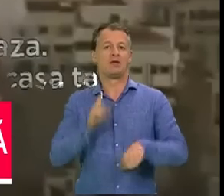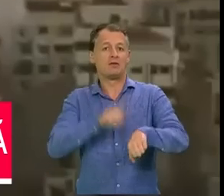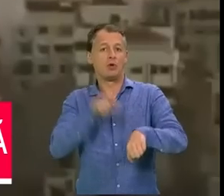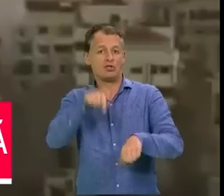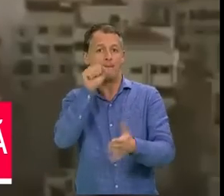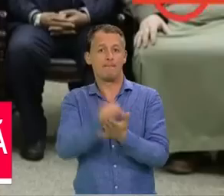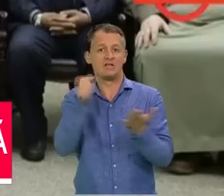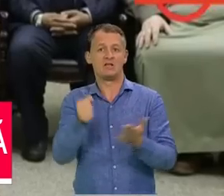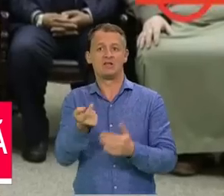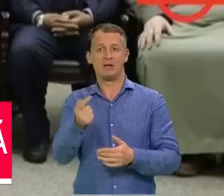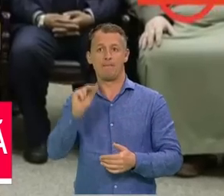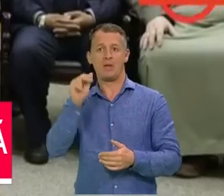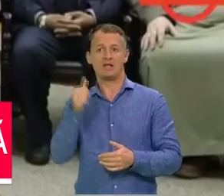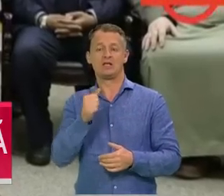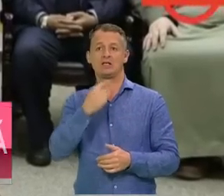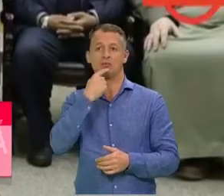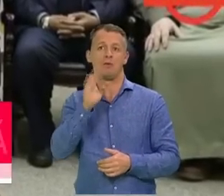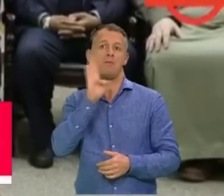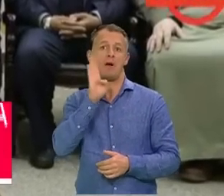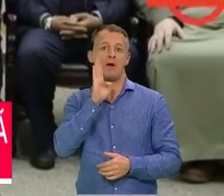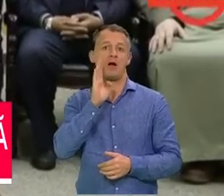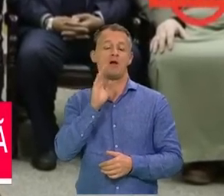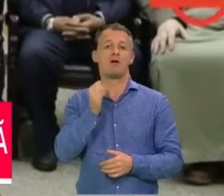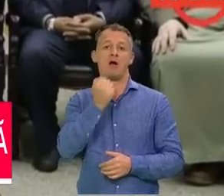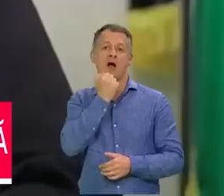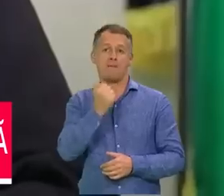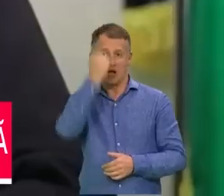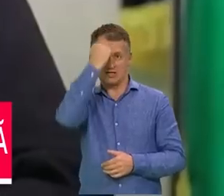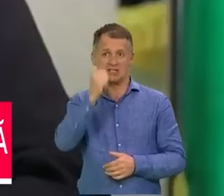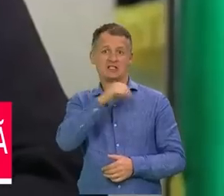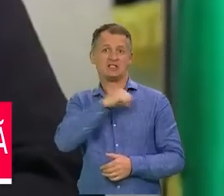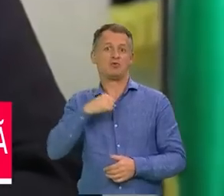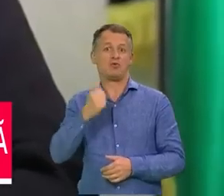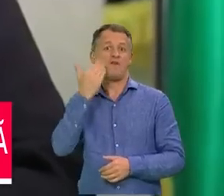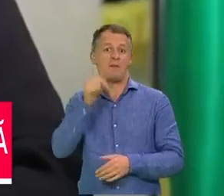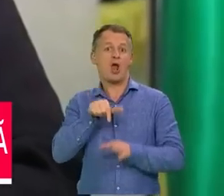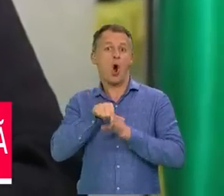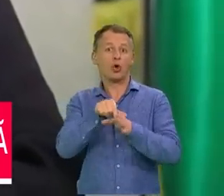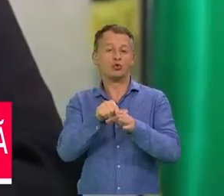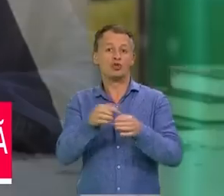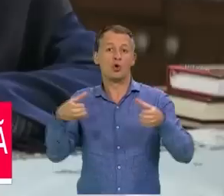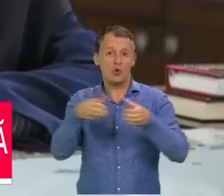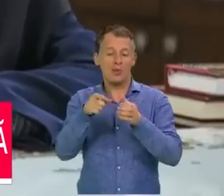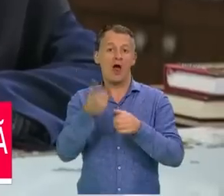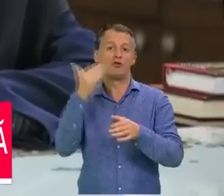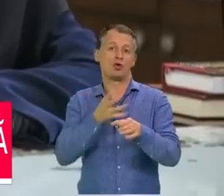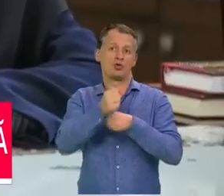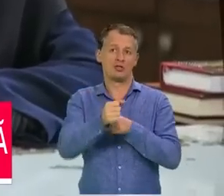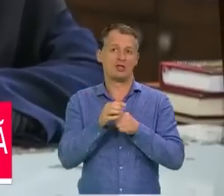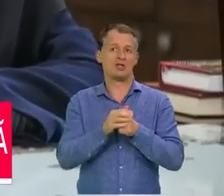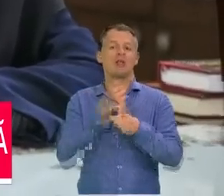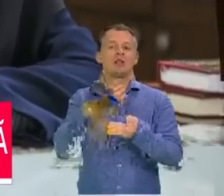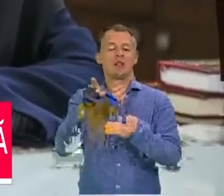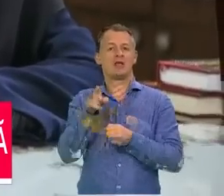Între timp, presa palestiniană anunță că mama Hamas, singura femeie din conducerea organizației teroriste, a fost ucisă. Jamila al-Shanti,